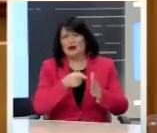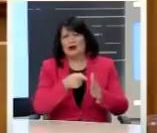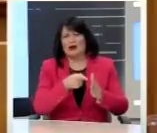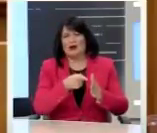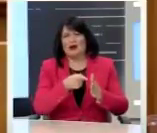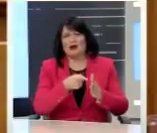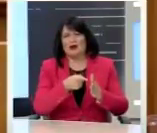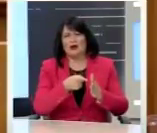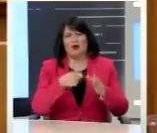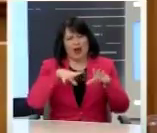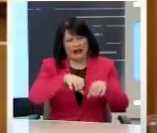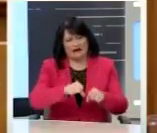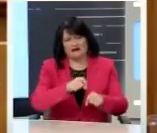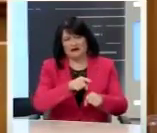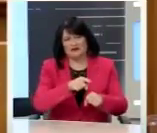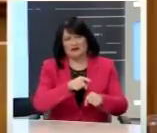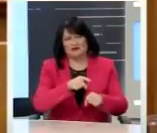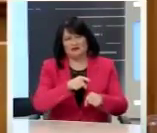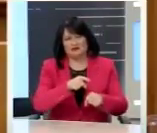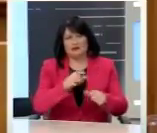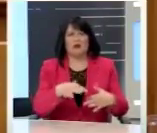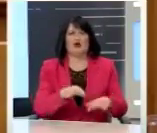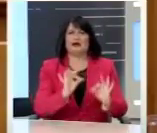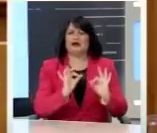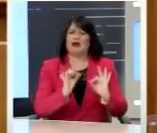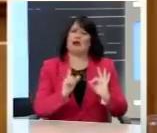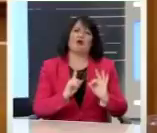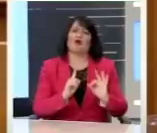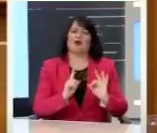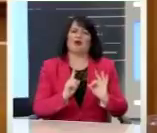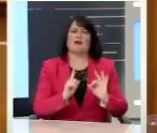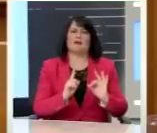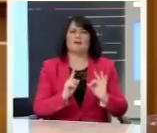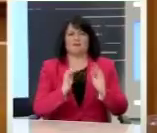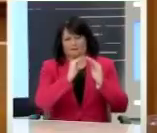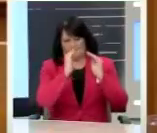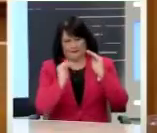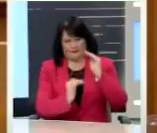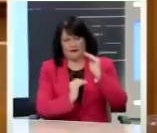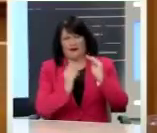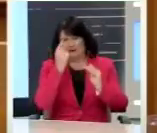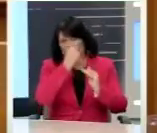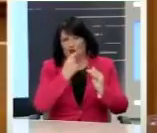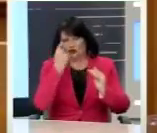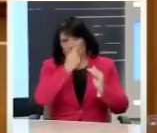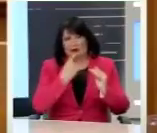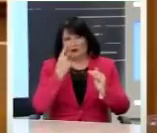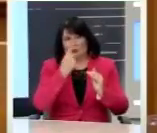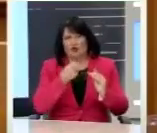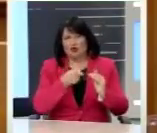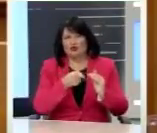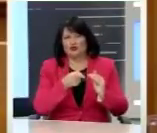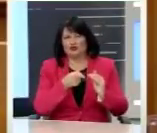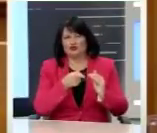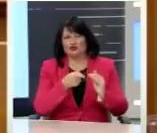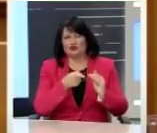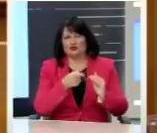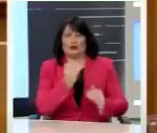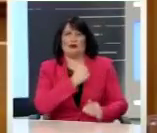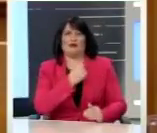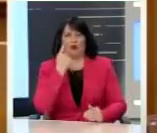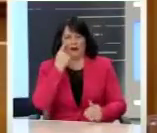οποίο είχα κλείσει από την αρχή, γιατί από κάτω ήταν 2 συγκεκριμένα πρόσωπα οι οποίοι κάναν αυτή τη δουλειά και με εντοπίζει ασφάλειά